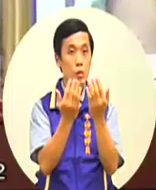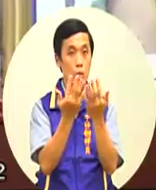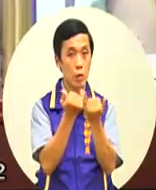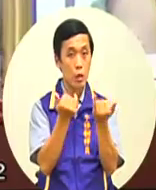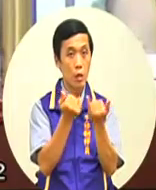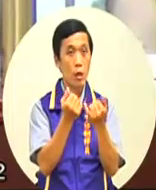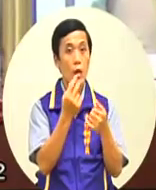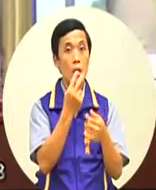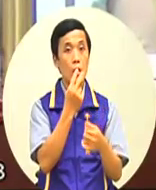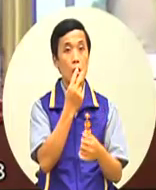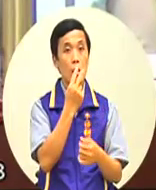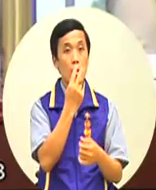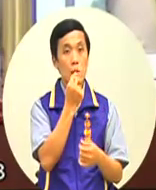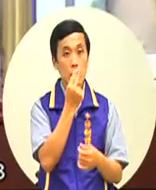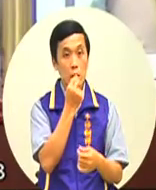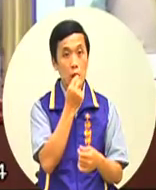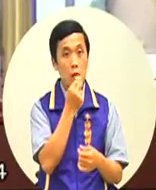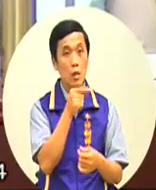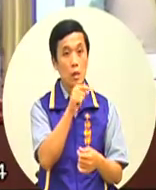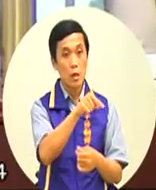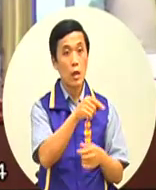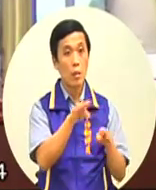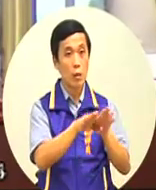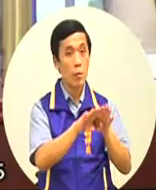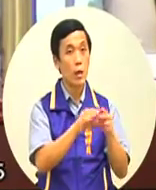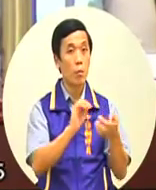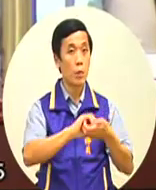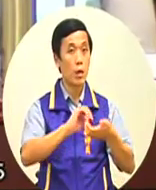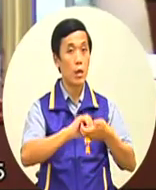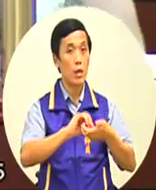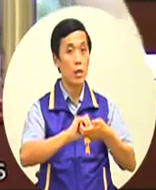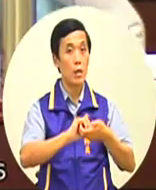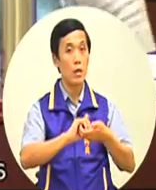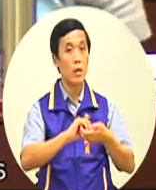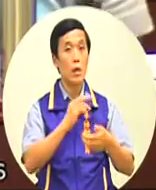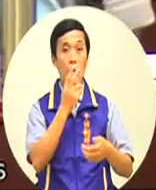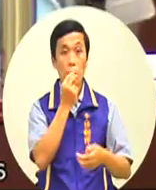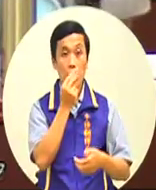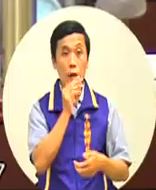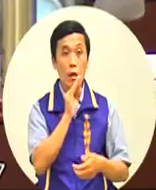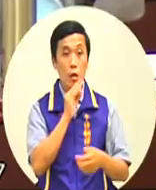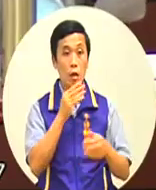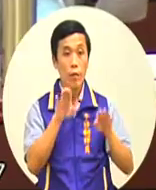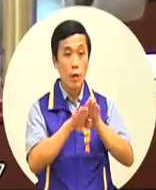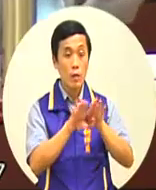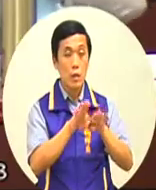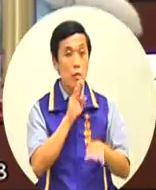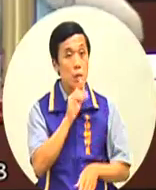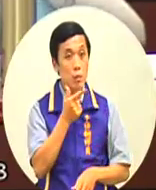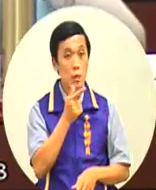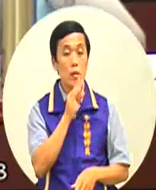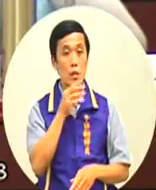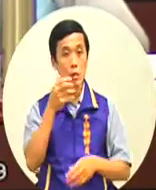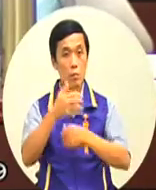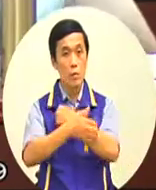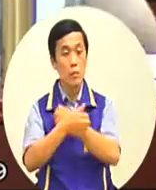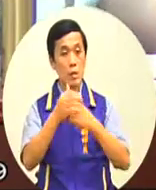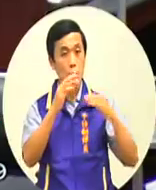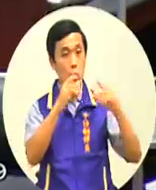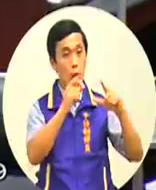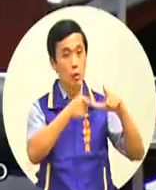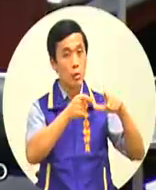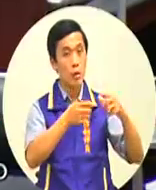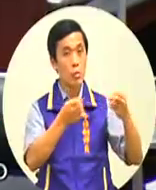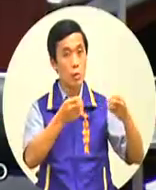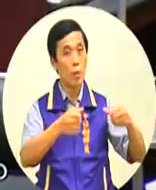是他的例假日， 对啊， 那个例假日是可以去做双方的约定。 我办法去啊呢，恁我回答的就是讲